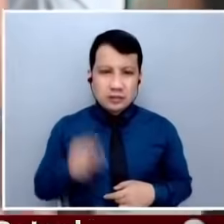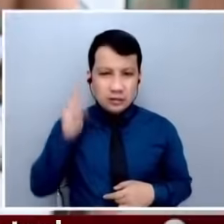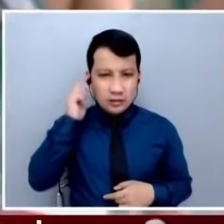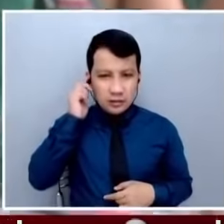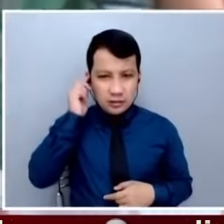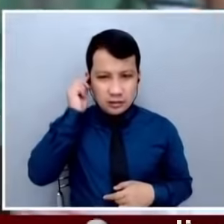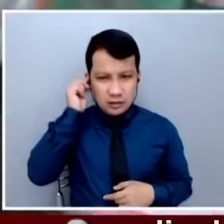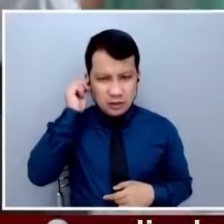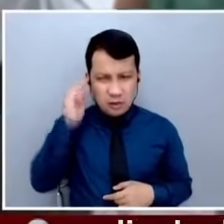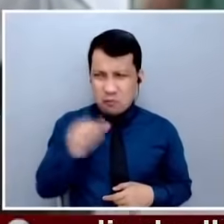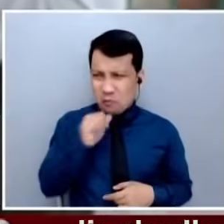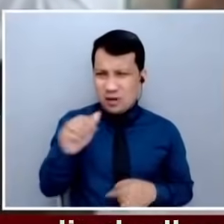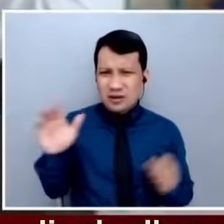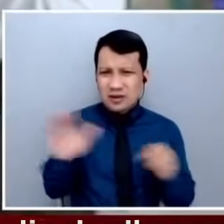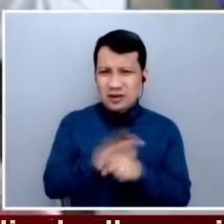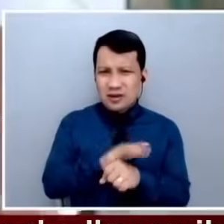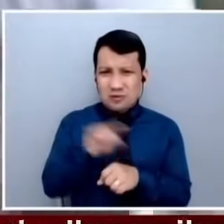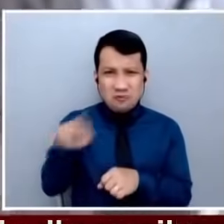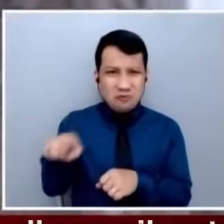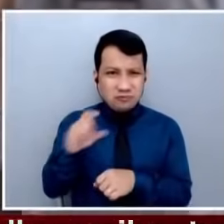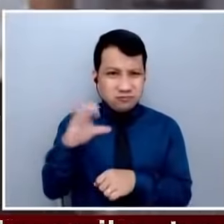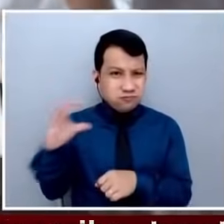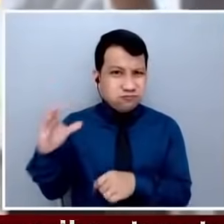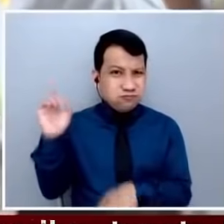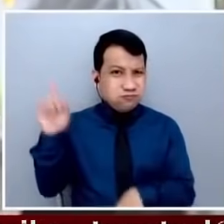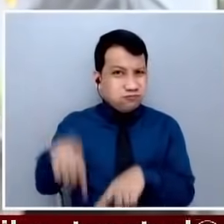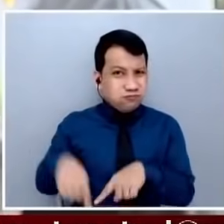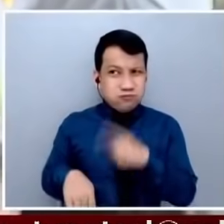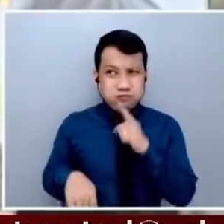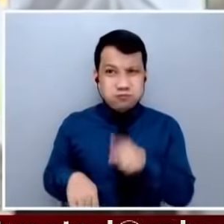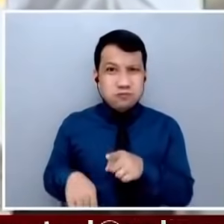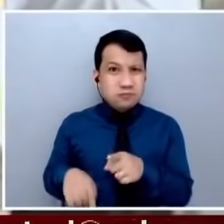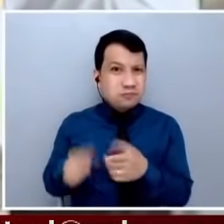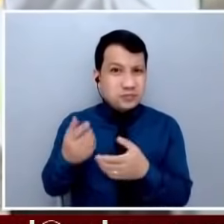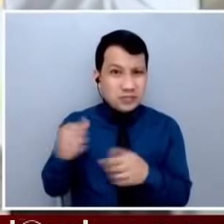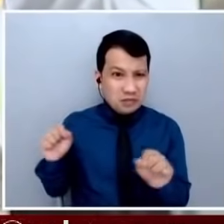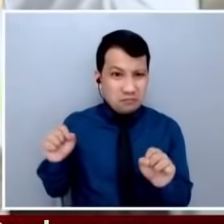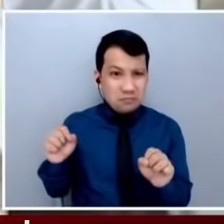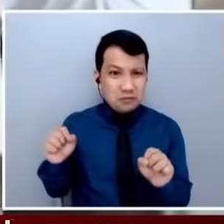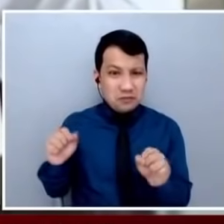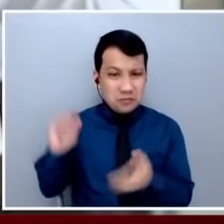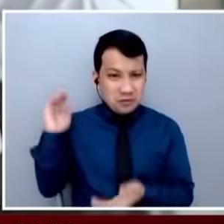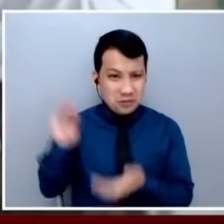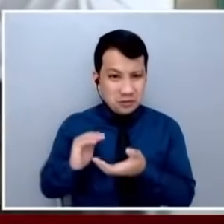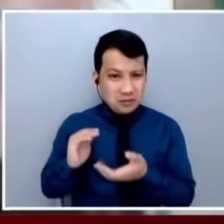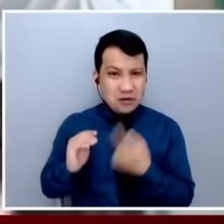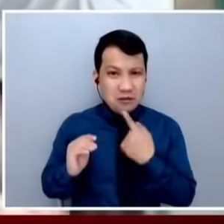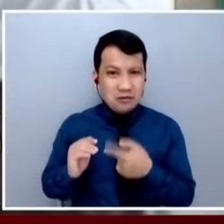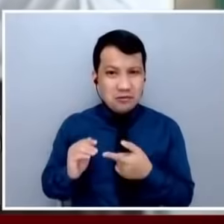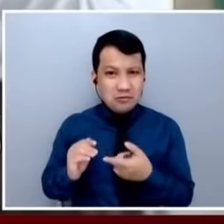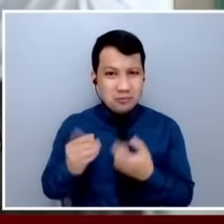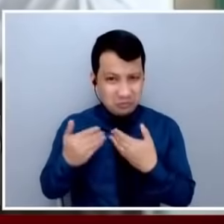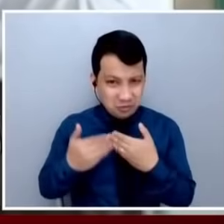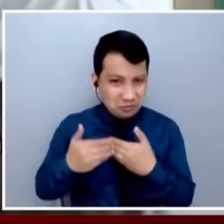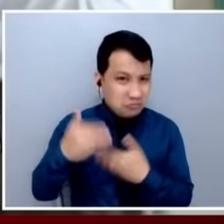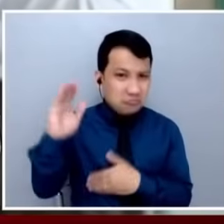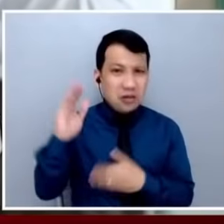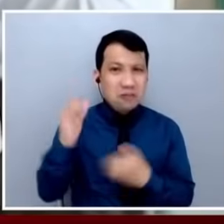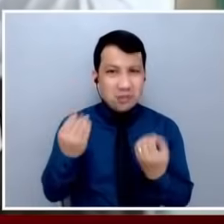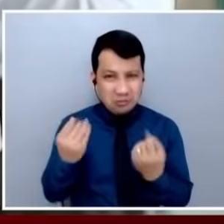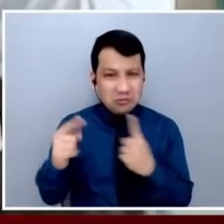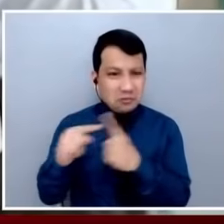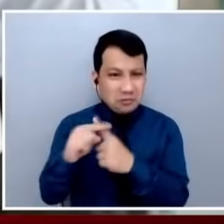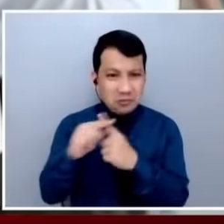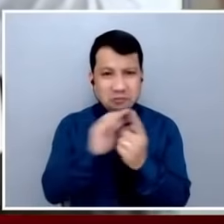yung 100% kasi hindi pa naman ganun ka... Baba yung kaso natin din, tuloy-tuloy pa rin naman.